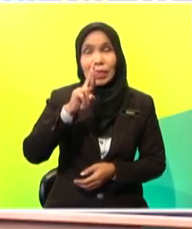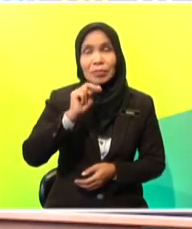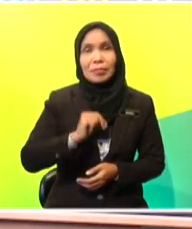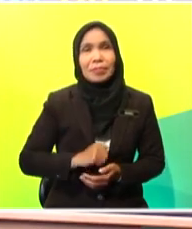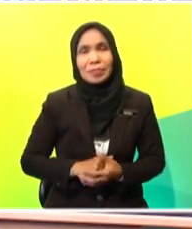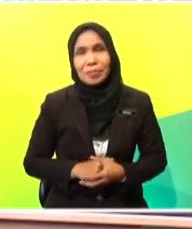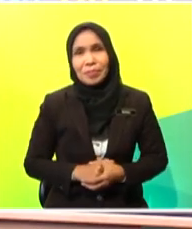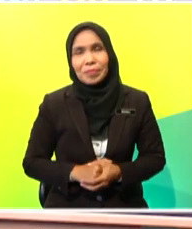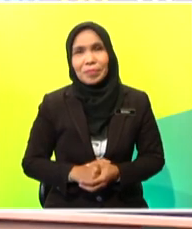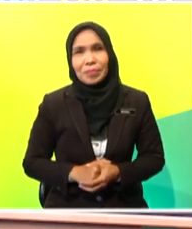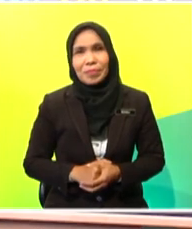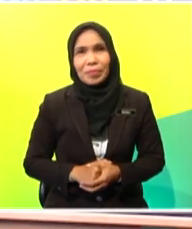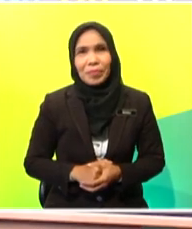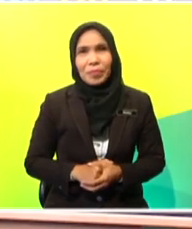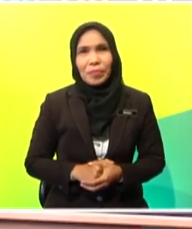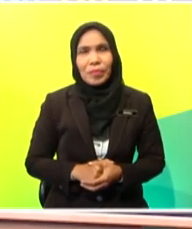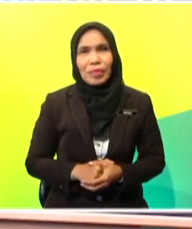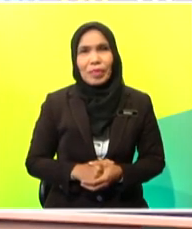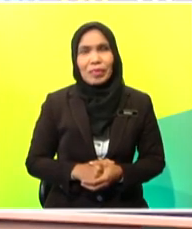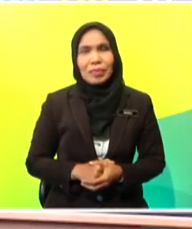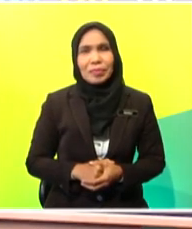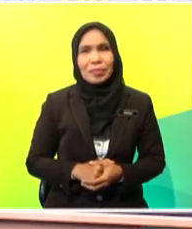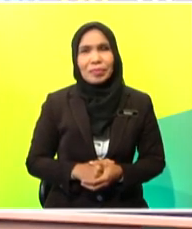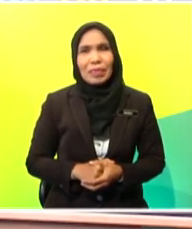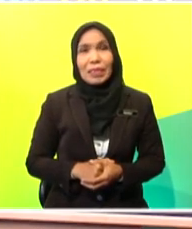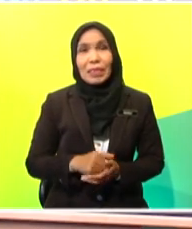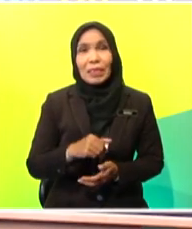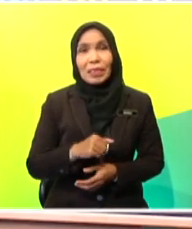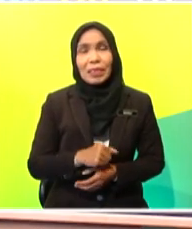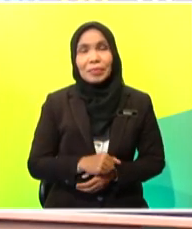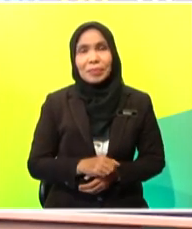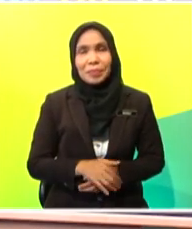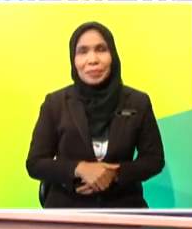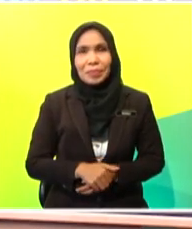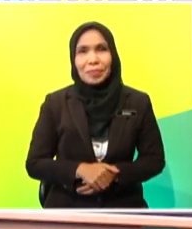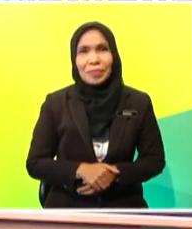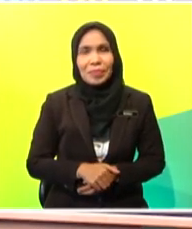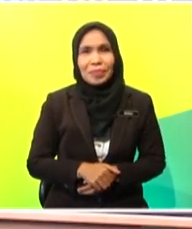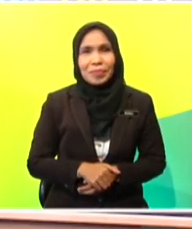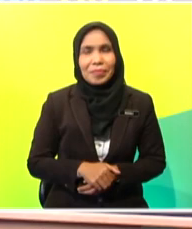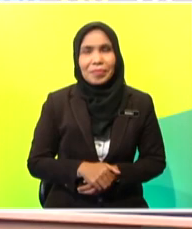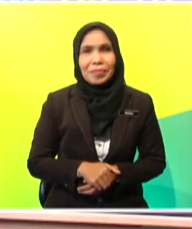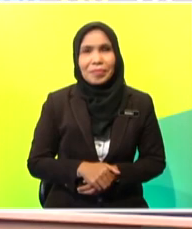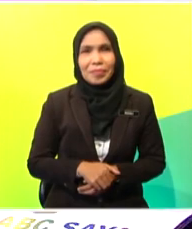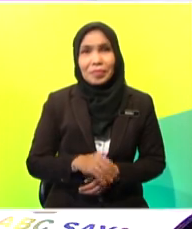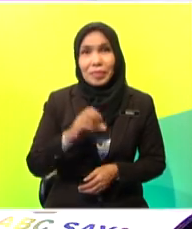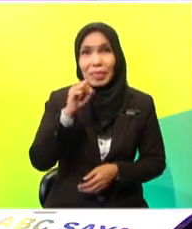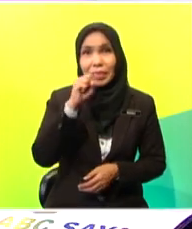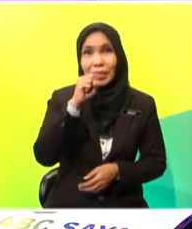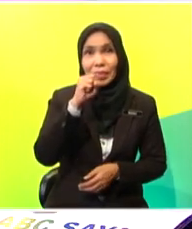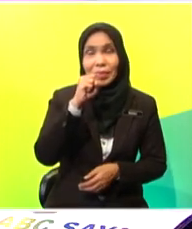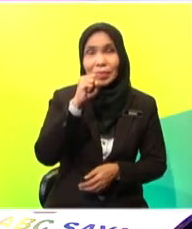ready bunyi macam bagi makan ayam galina deras selesai God oke esc